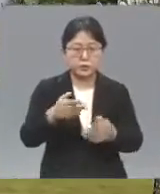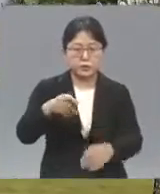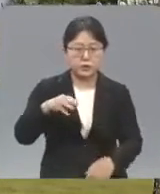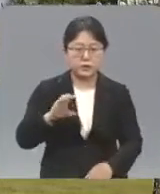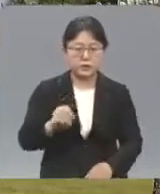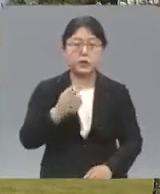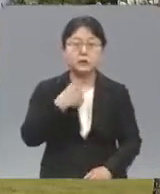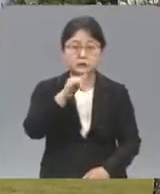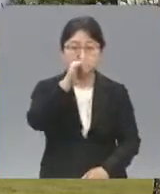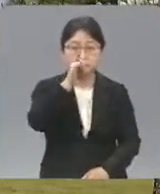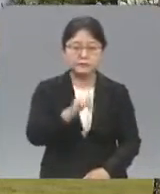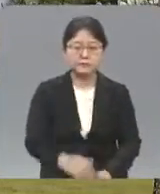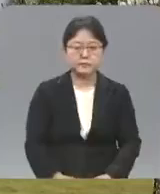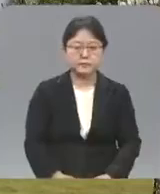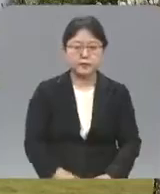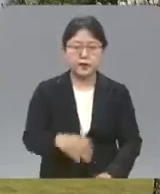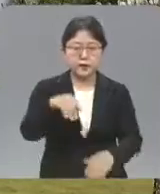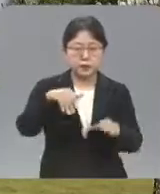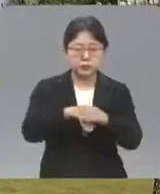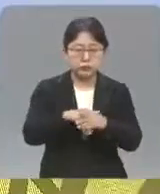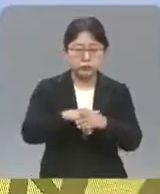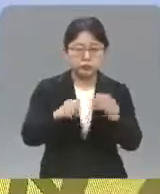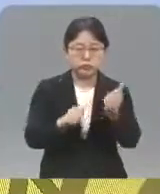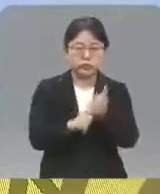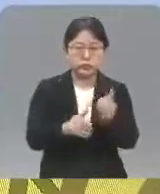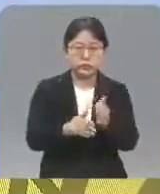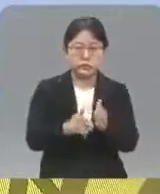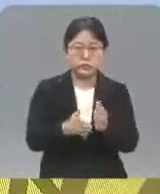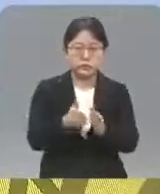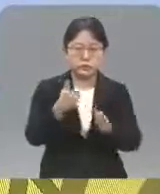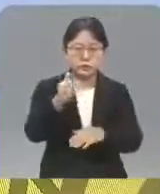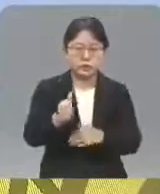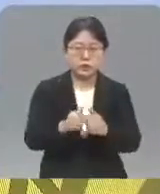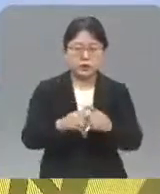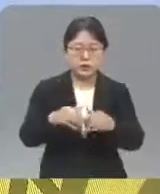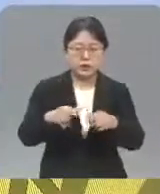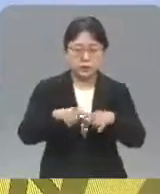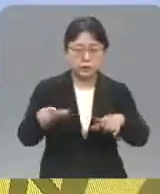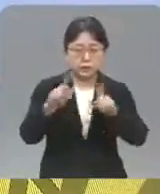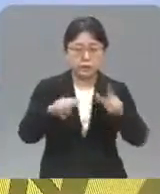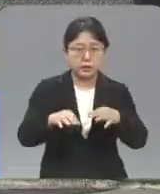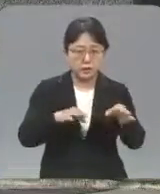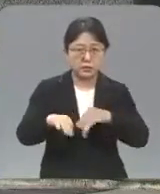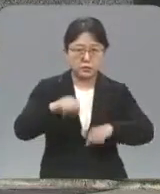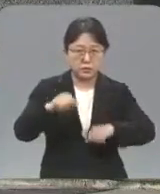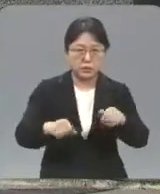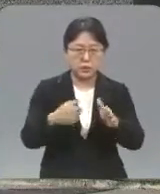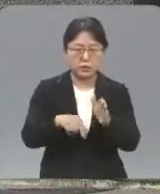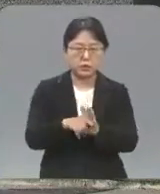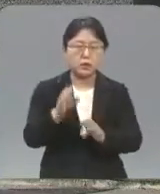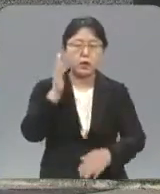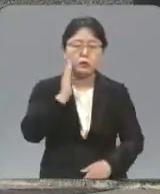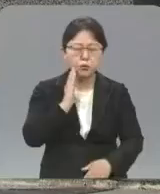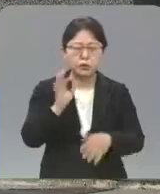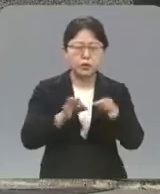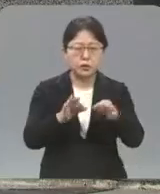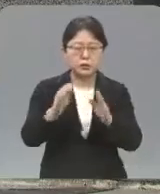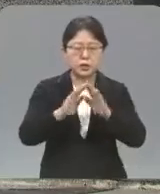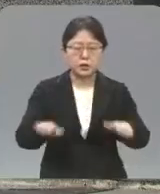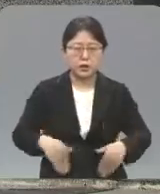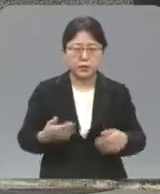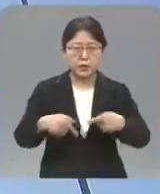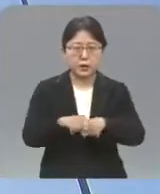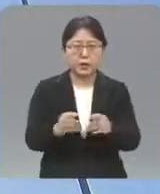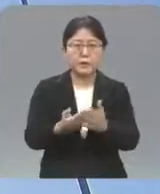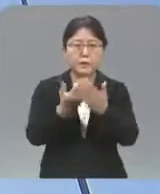등을 역임했습니다. 문 부지사는 민생경제 활성화에 최선을 다하고 블루이코노미와 전남형 상생